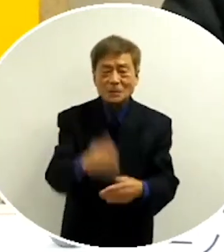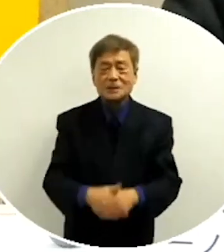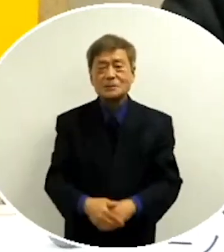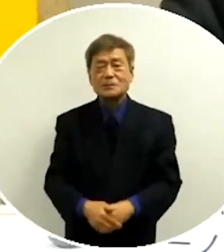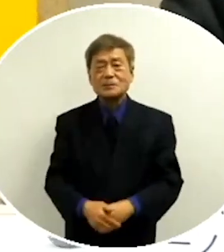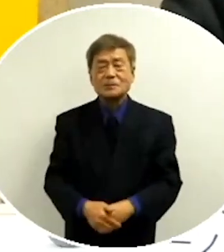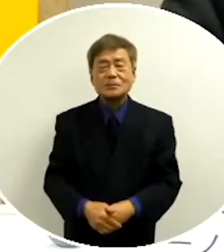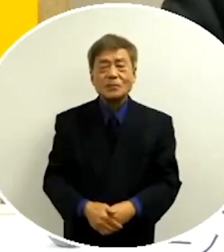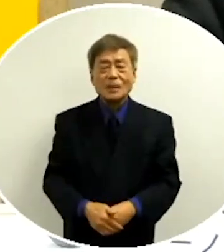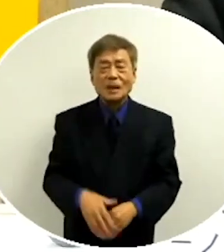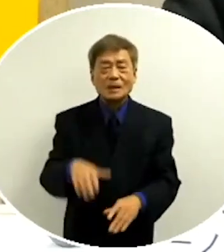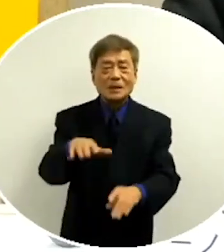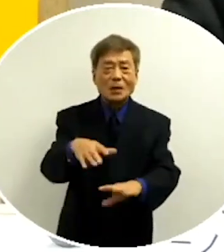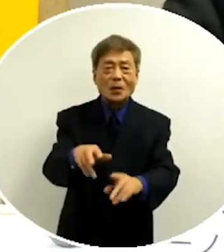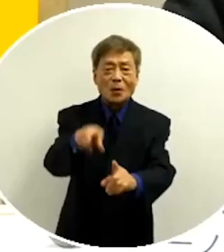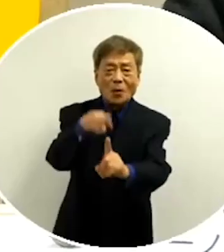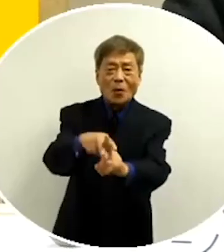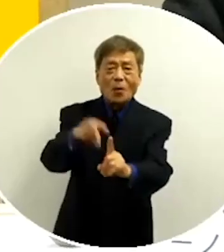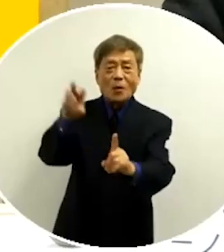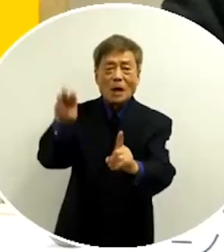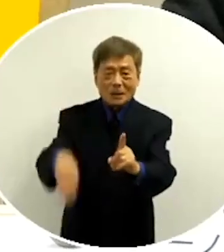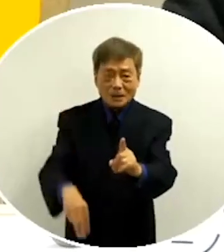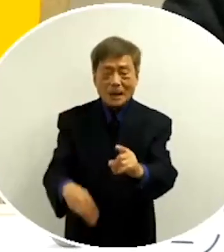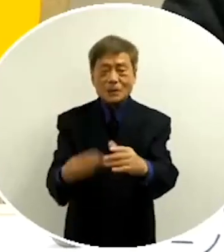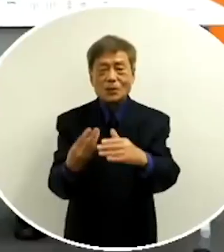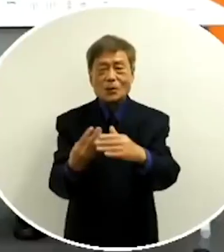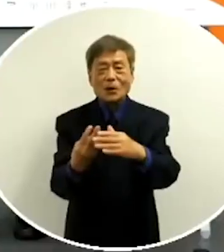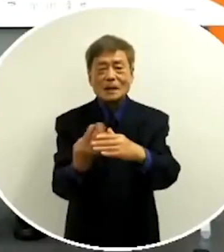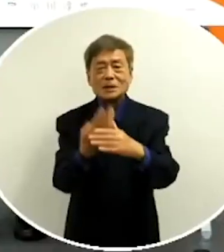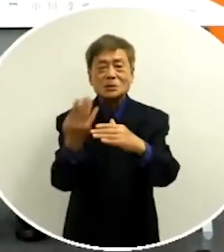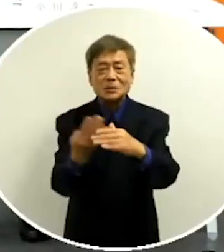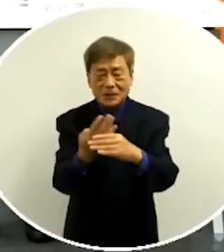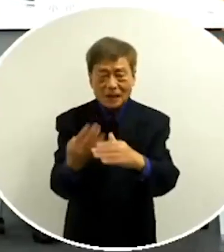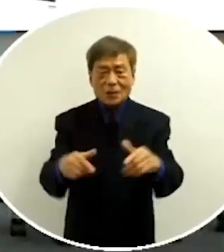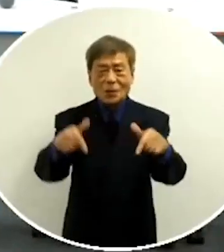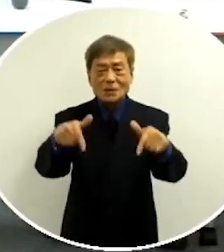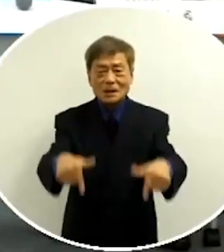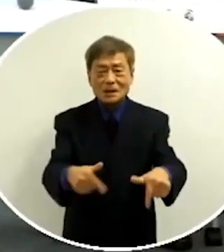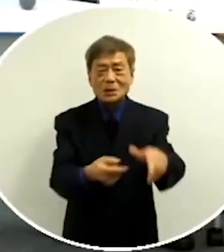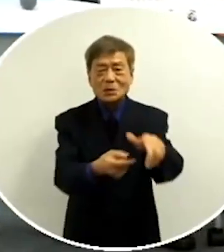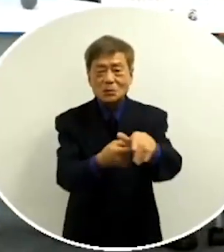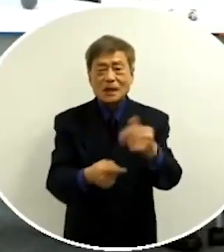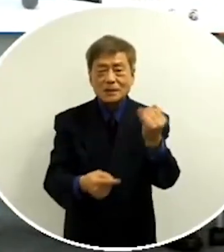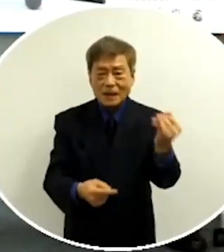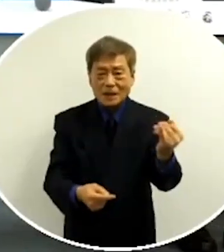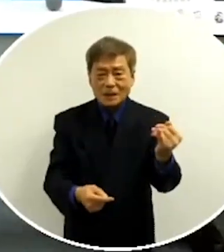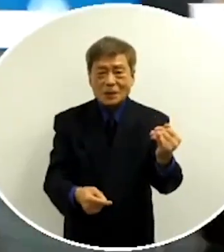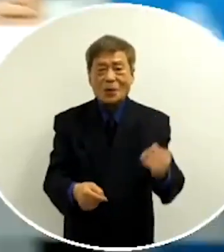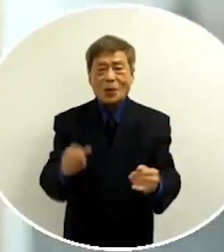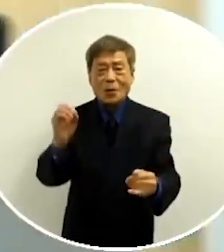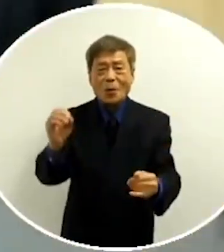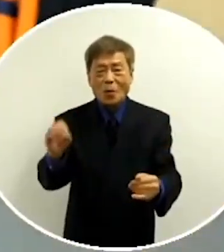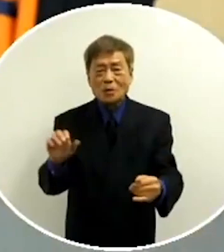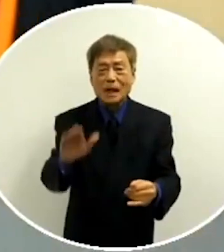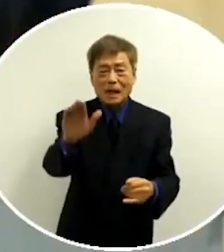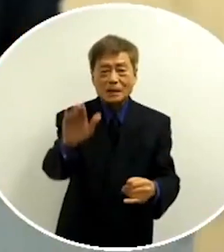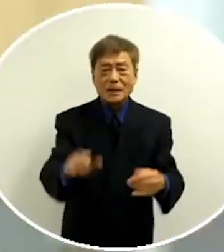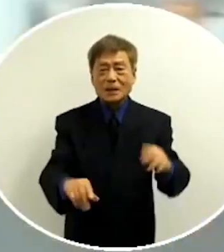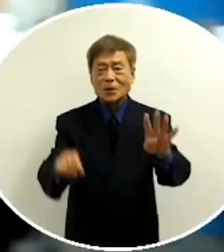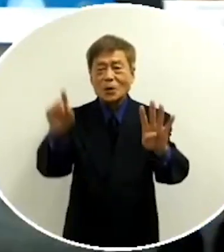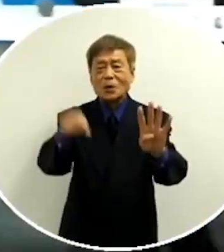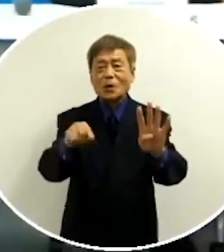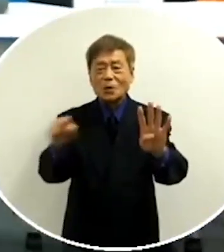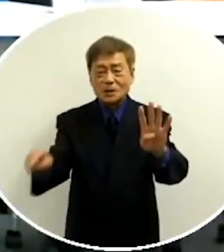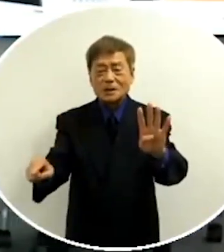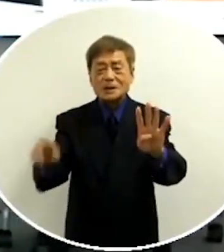がじゅんや候補泉健太口を西村智奈美候補王佐青二鋼の順としその子